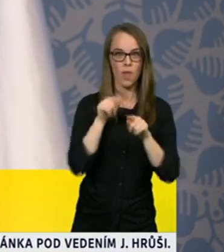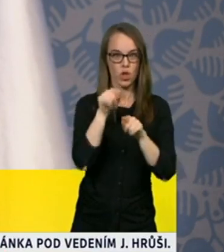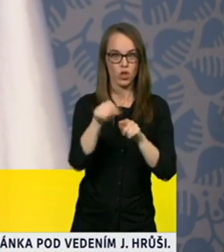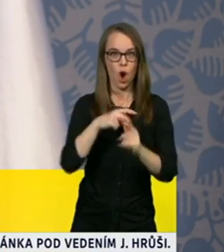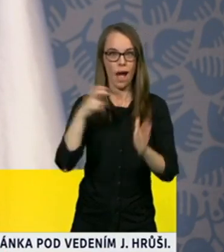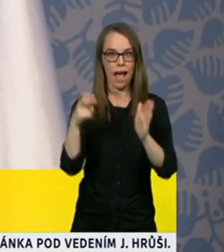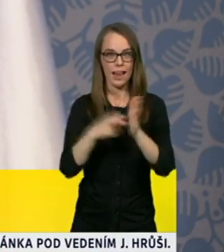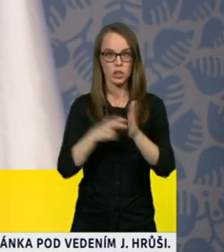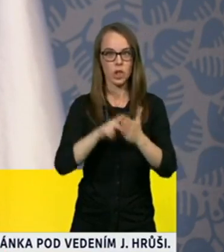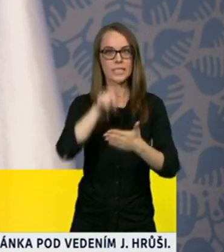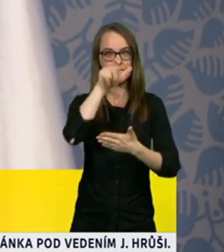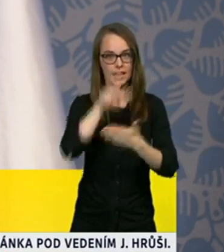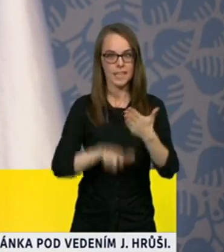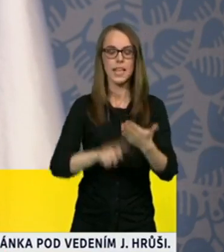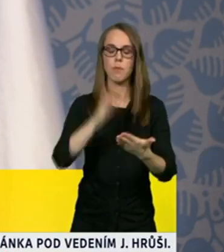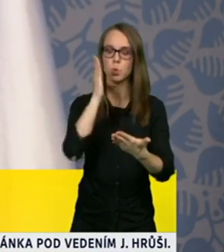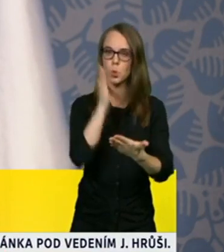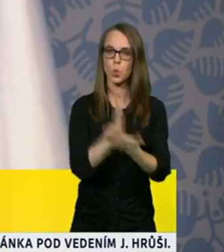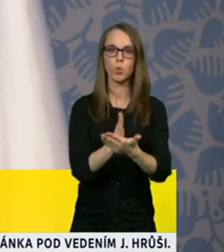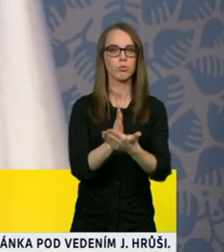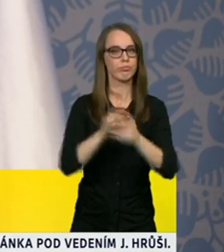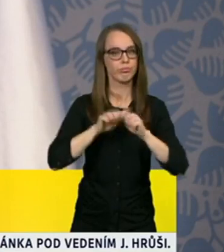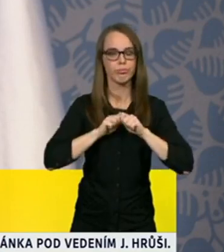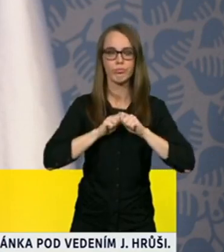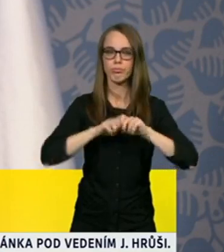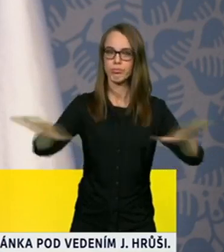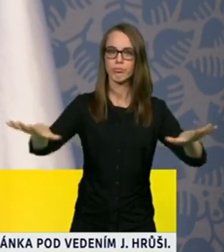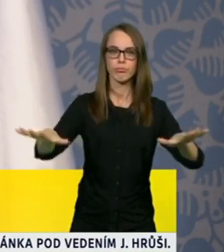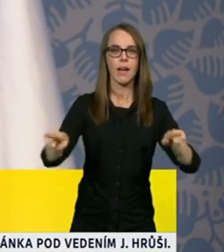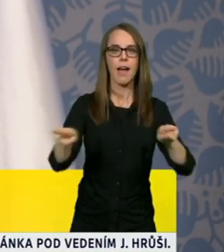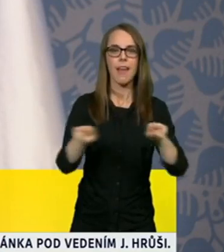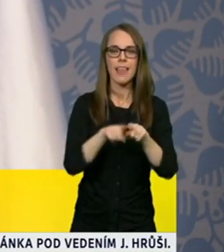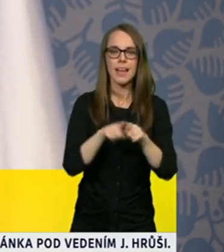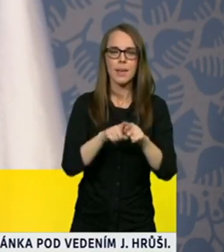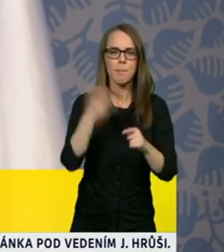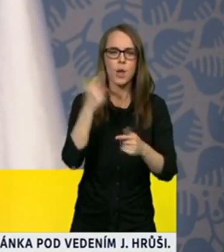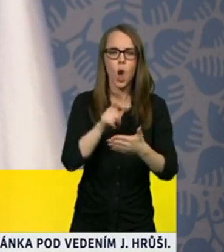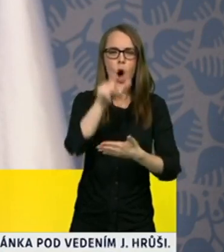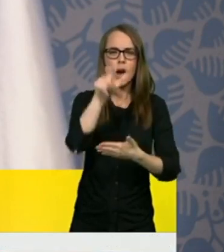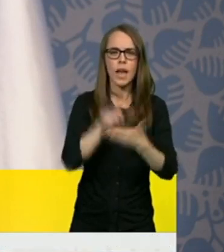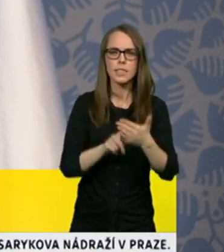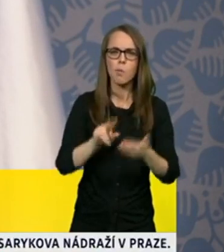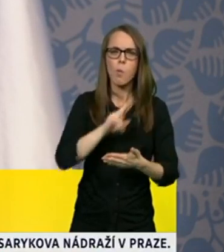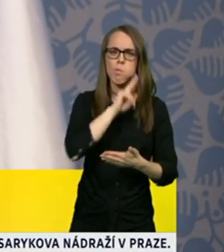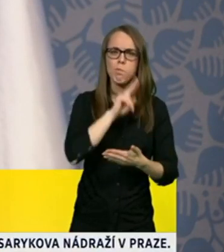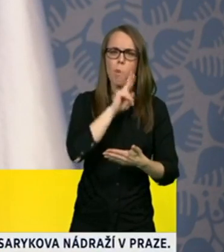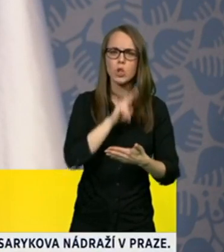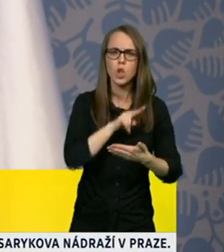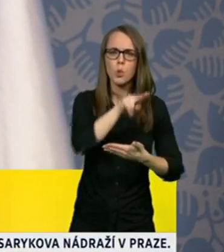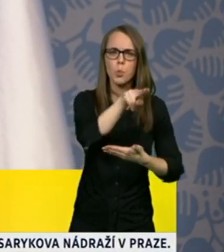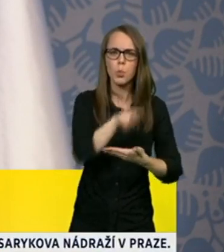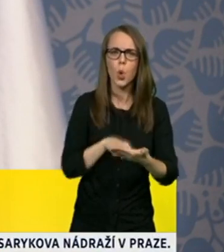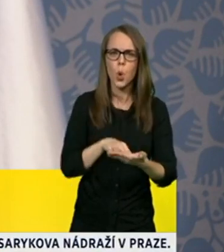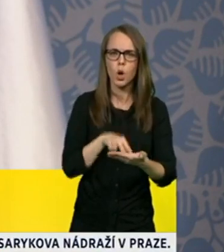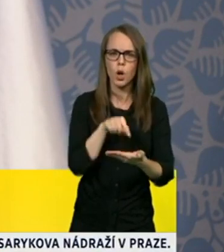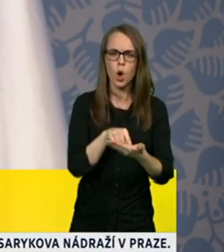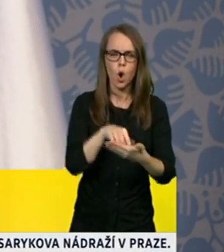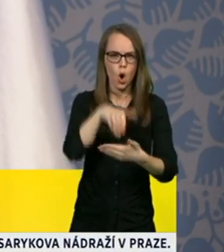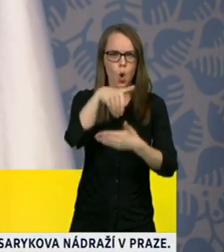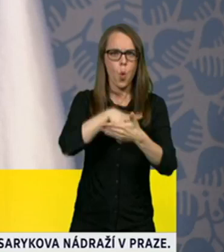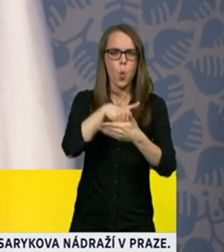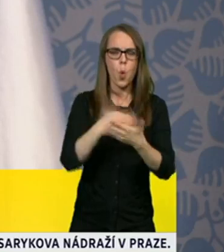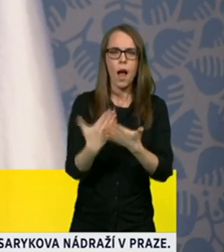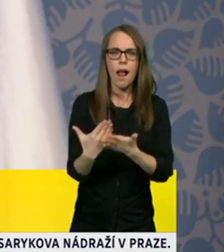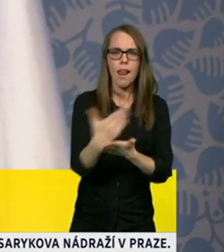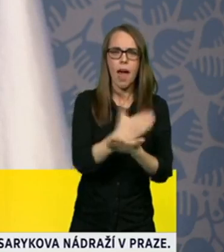tím, že budou nově elektronizovány takzvané recepty s modrým pruhem, což jsou vlastně recepty na léčivé